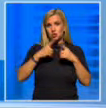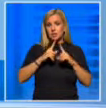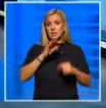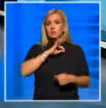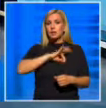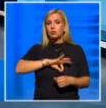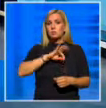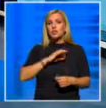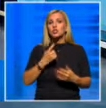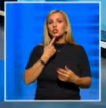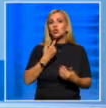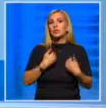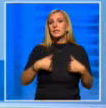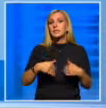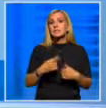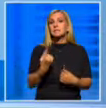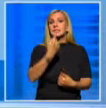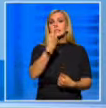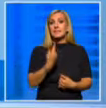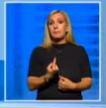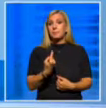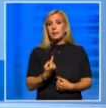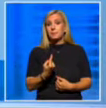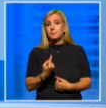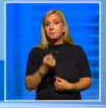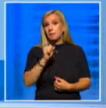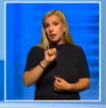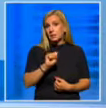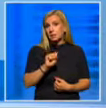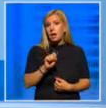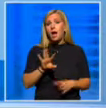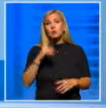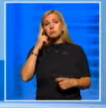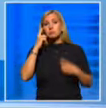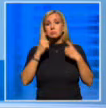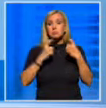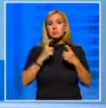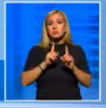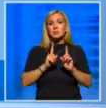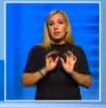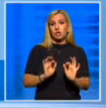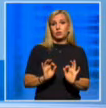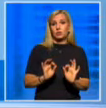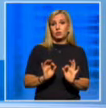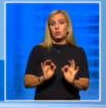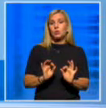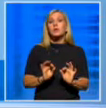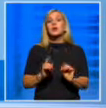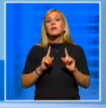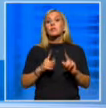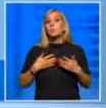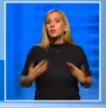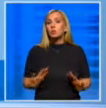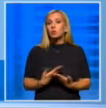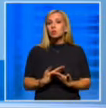за защото реформа. Сме сами. Защото сме сами, ако човек се замисли малко, ще види, че не е съвсем справедлив. Това, което ни трябва,